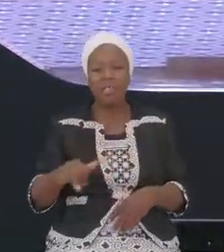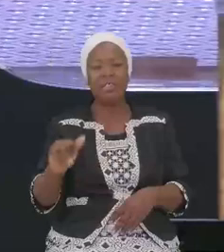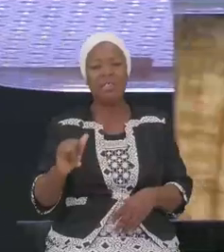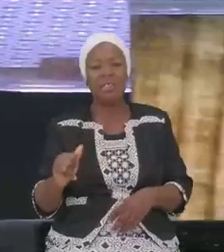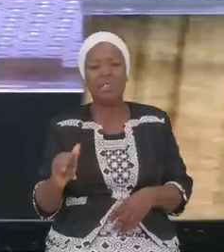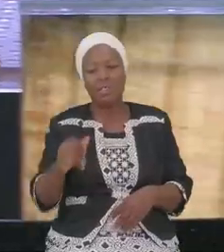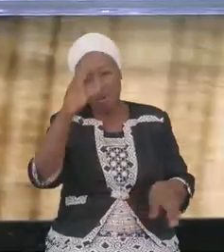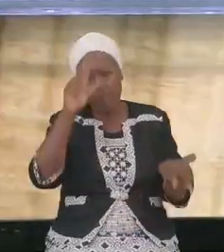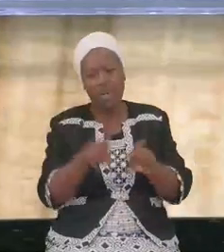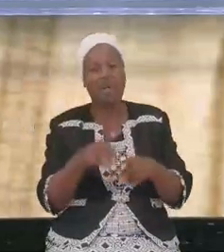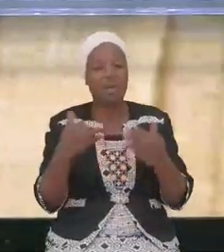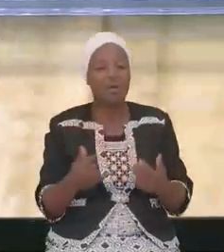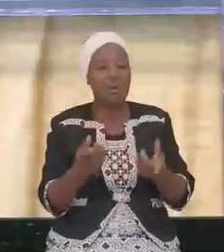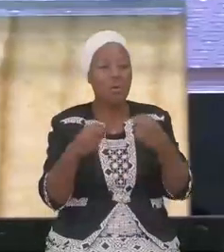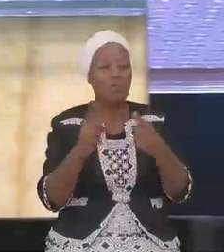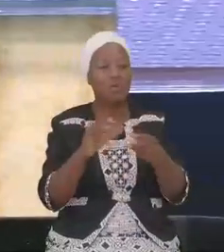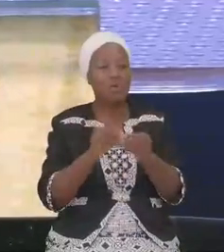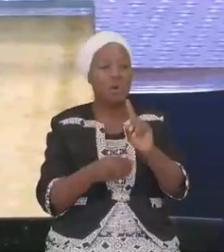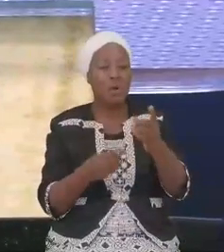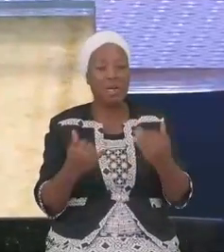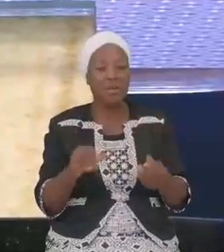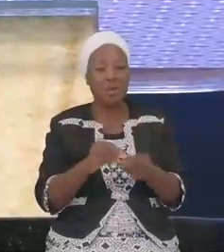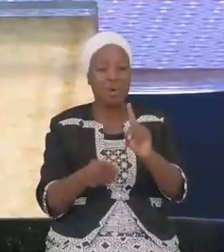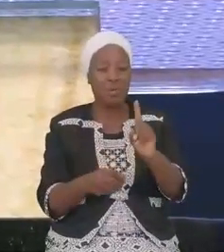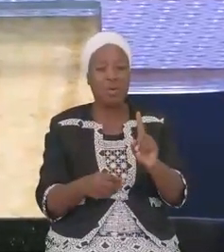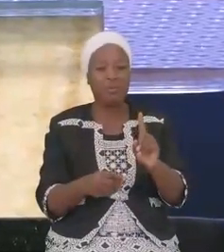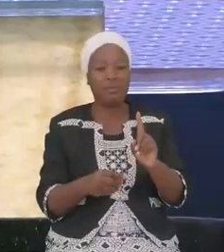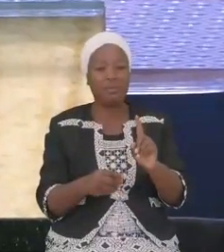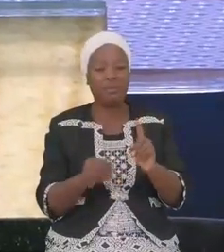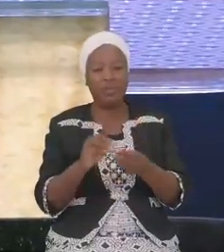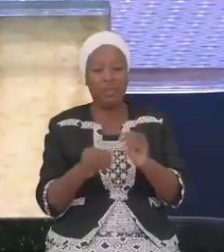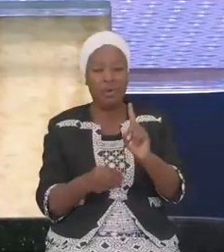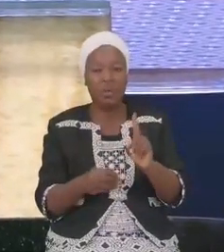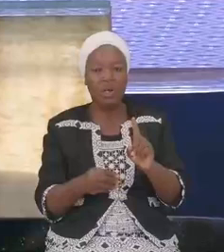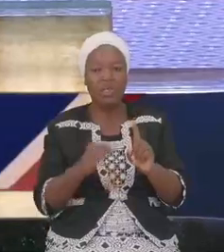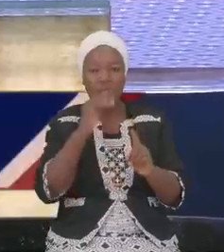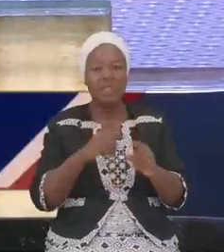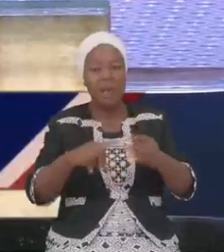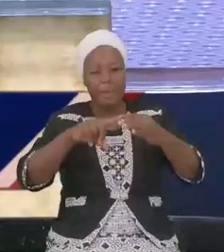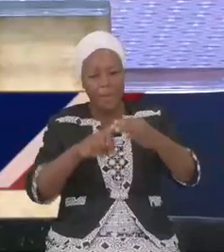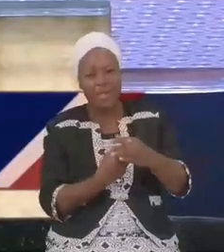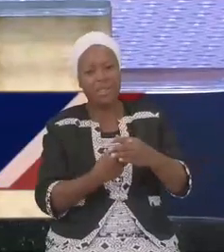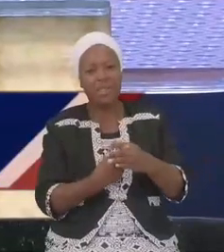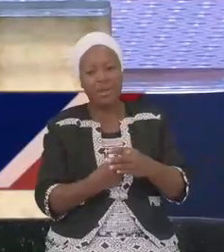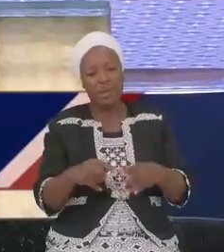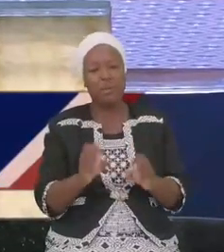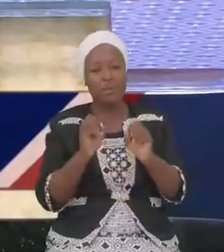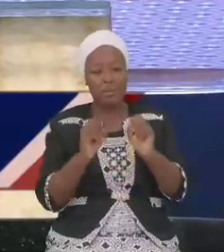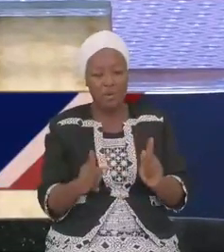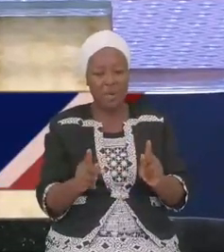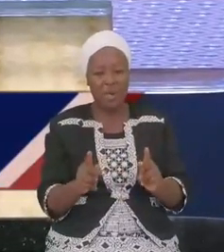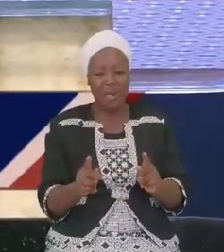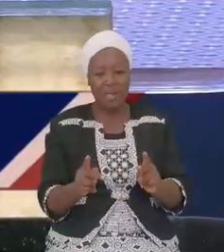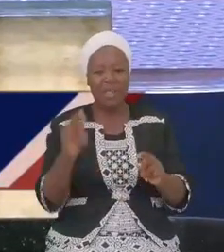la position du croyant et sa portion dans l'alliance éternelle. Voyons le premier point maintenant. Nous allons voir le privilège de base ou le privilège